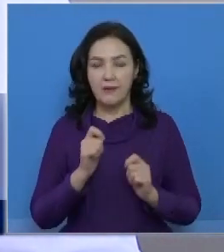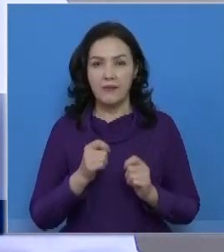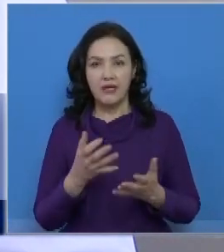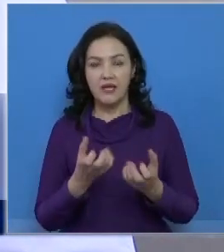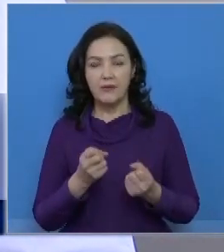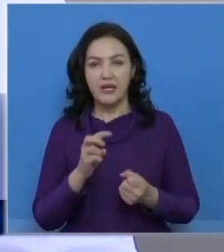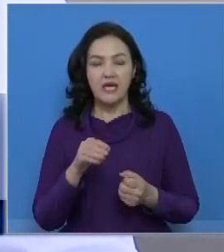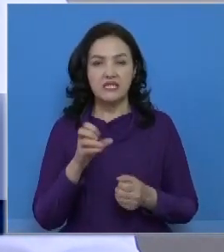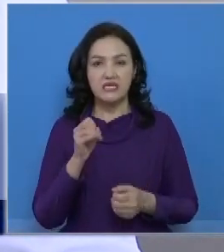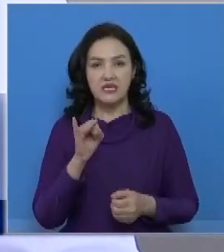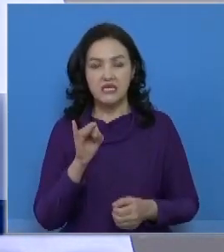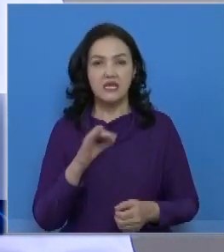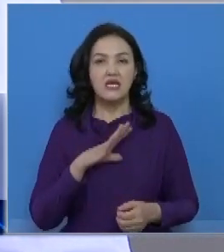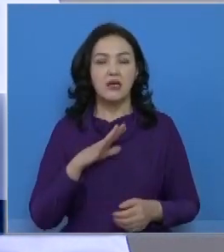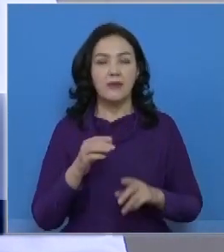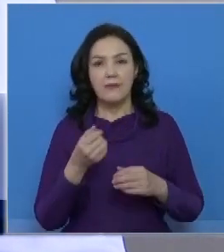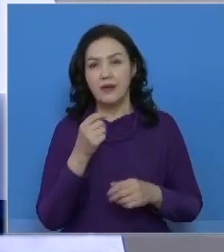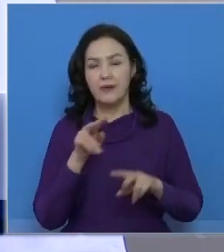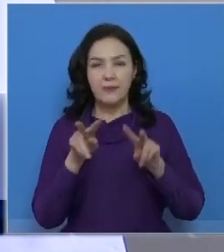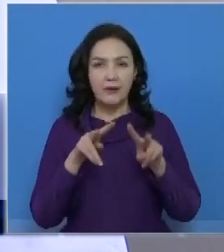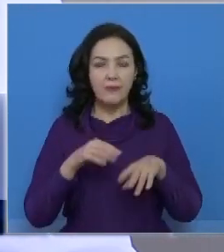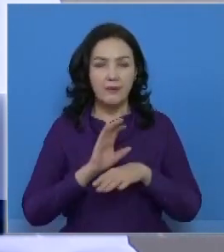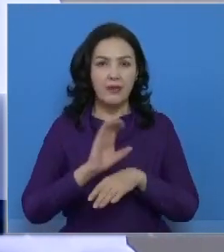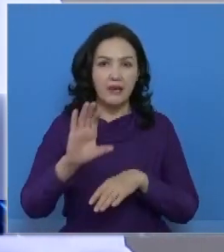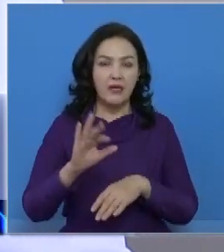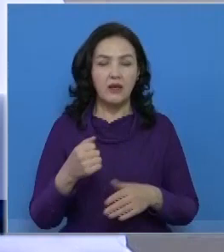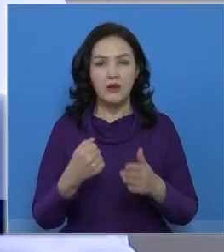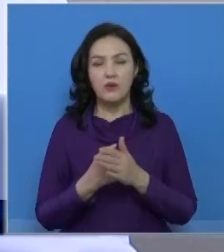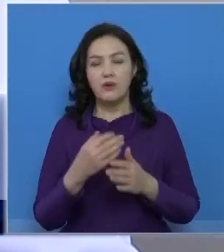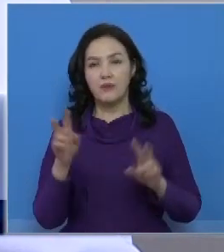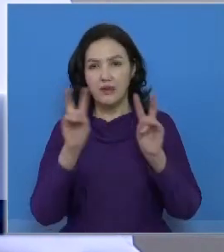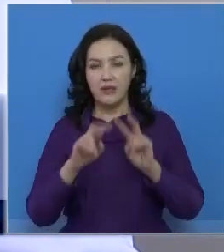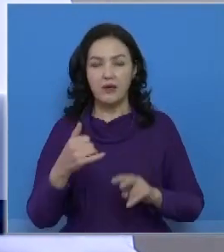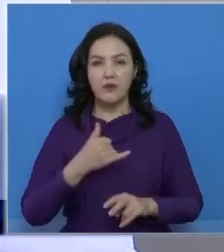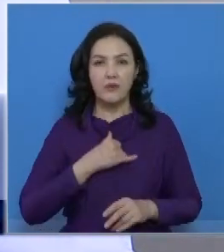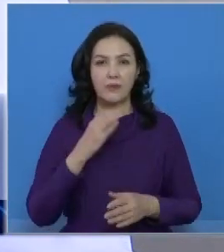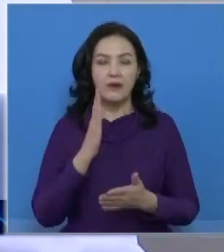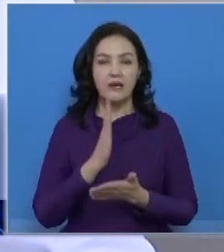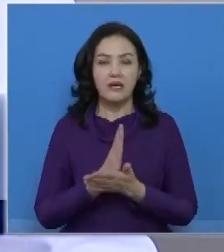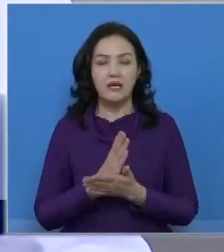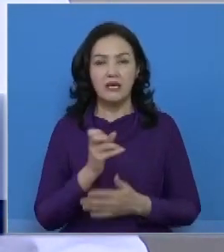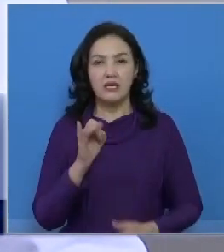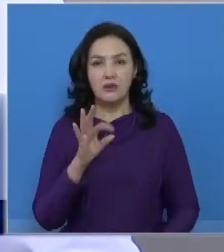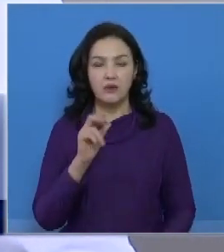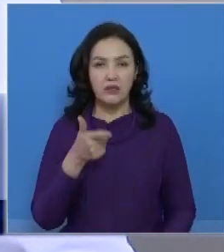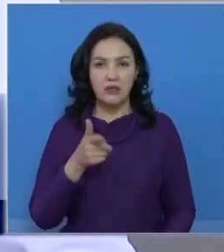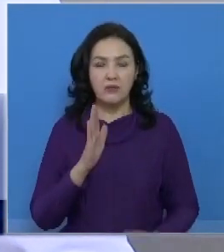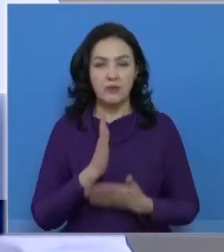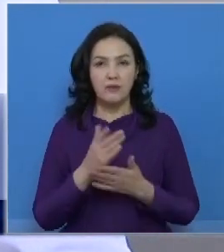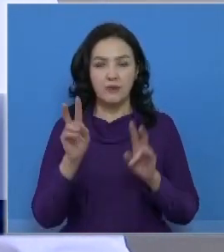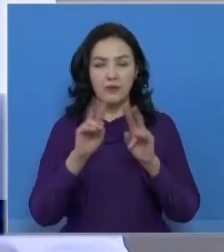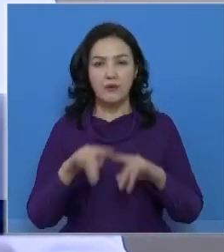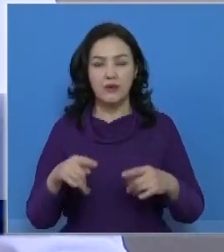берем гинекологические мазки при малейшем подозрении направляем на дообследование у нас в клинике работает онколог можно пройти УЗИ